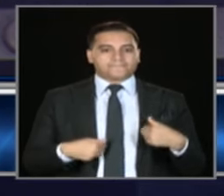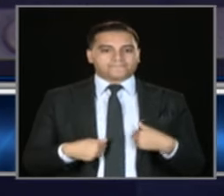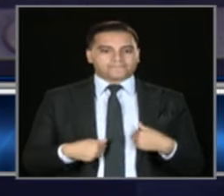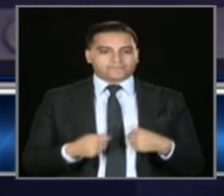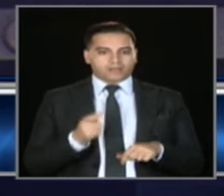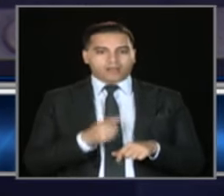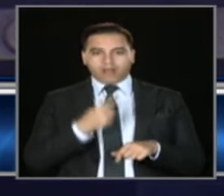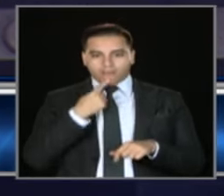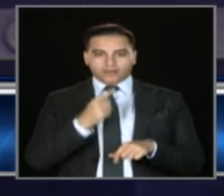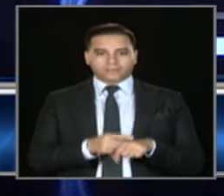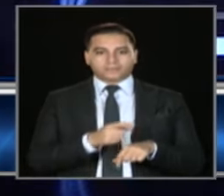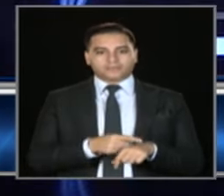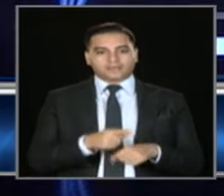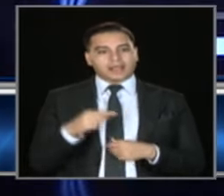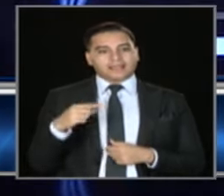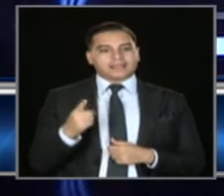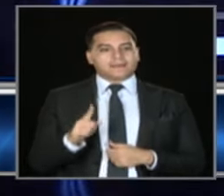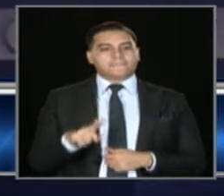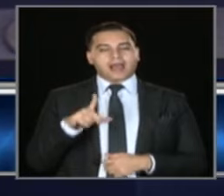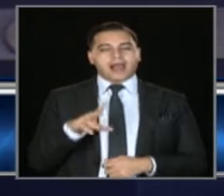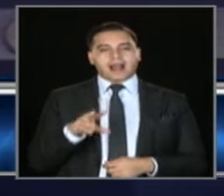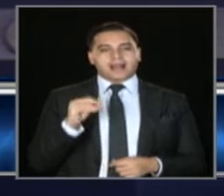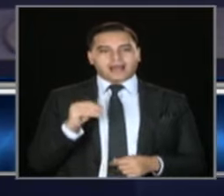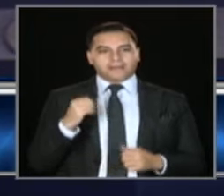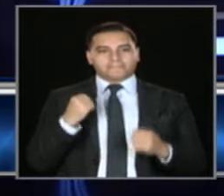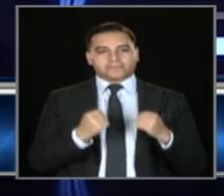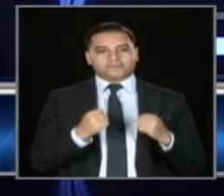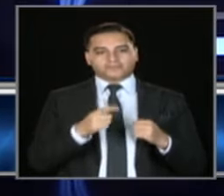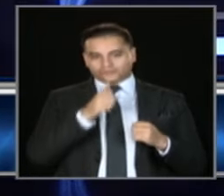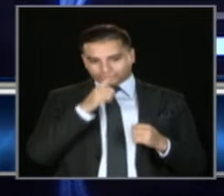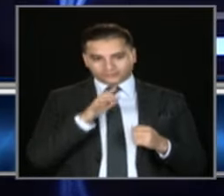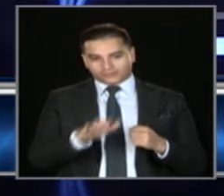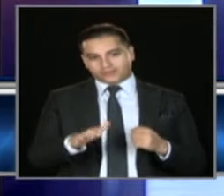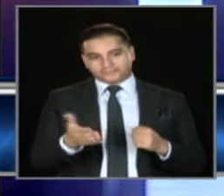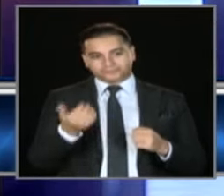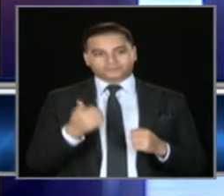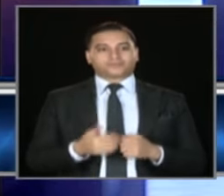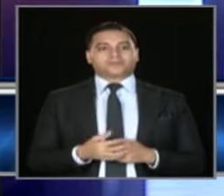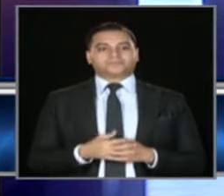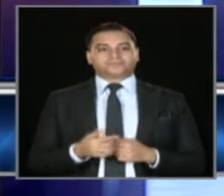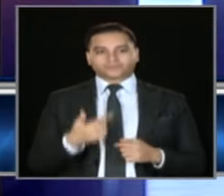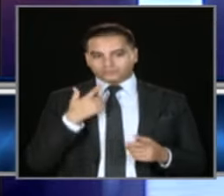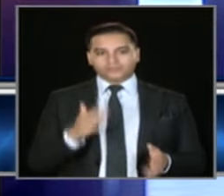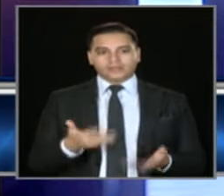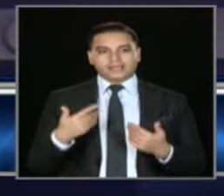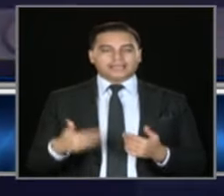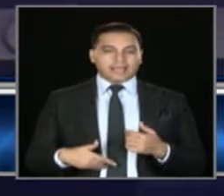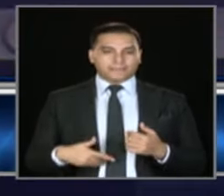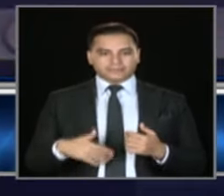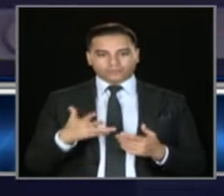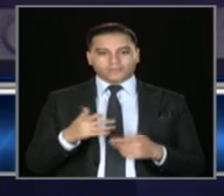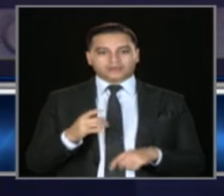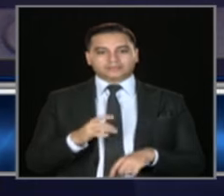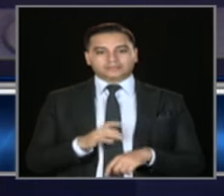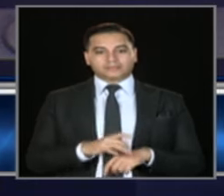الندبات. يا حرام يا دربالة متدبس. دبسوك. أنا فاهم إجابتك. والله أنا أقول الكبد وخلاص. غلط